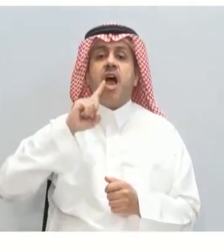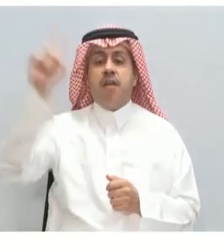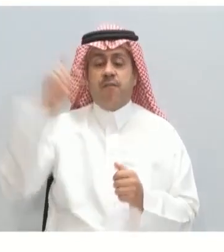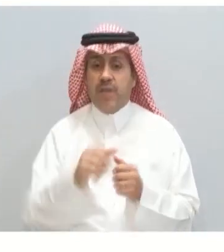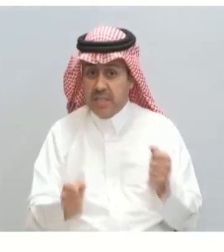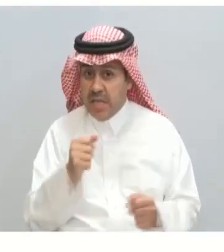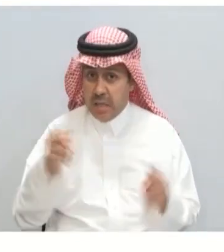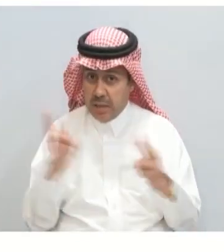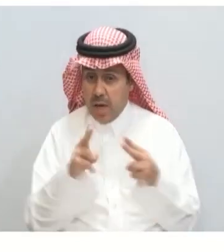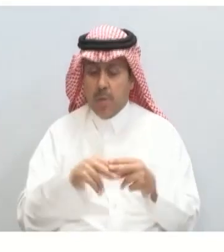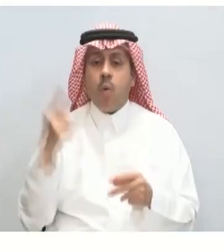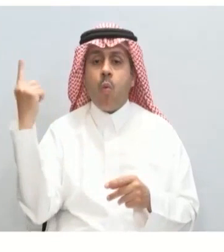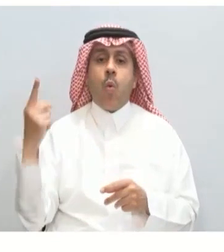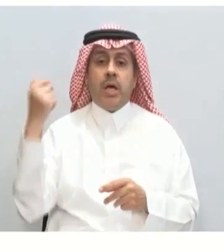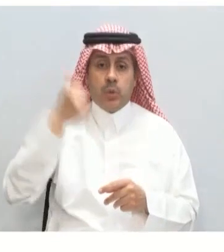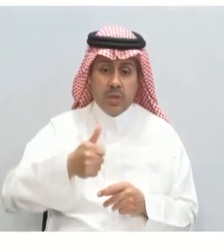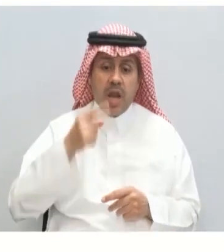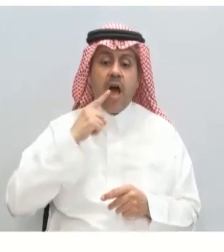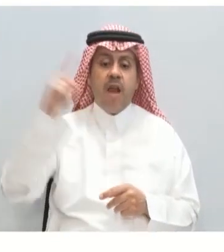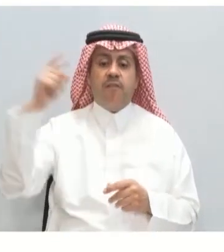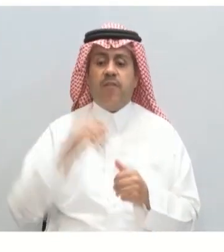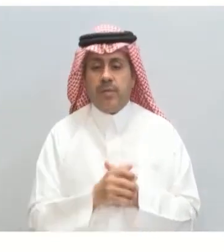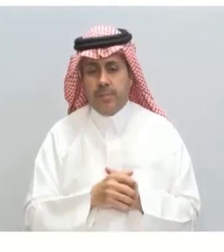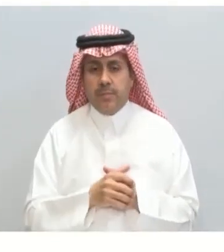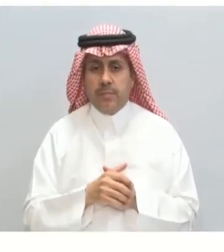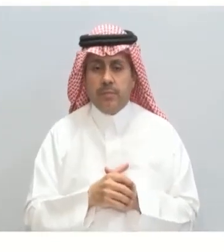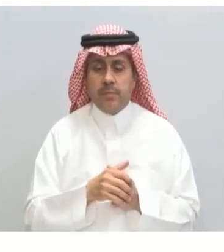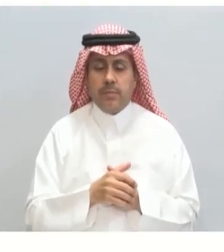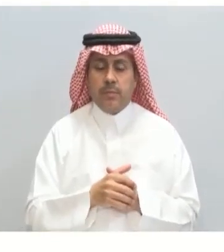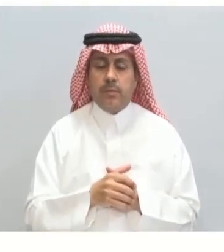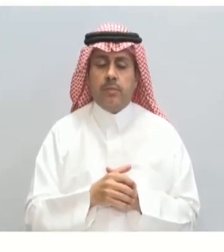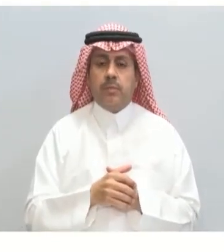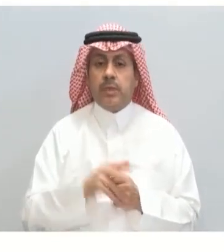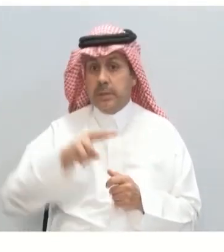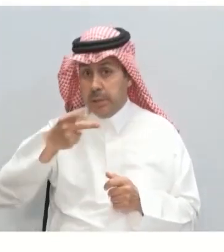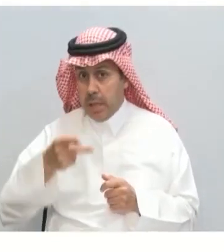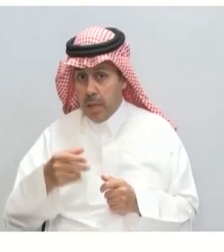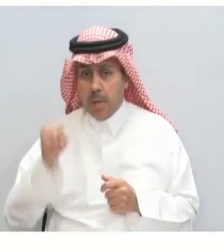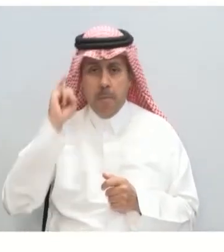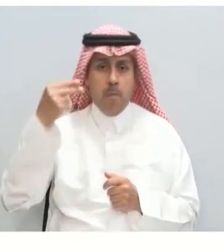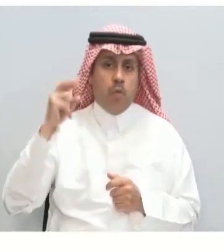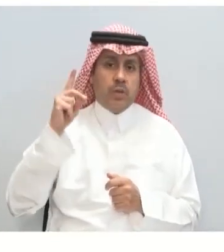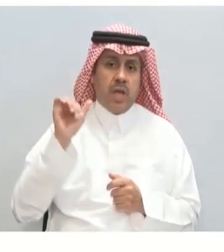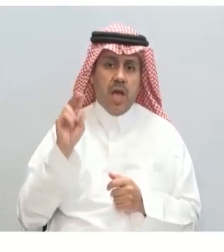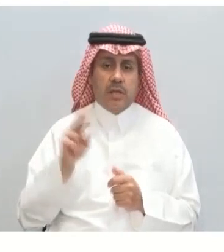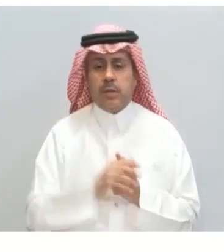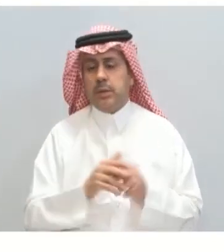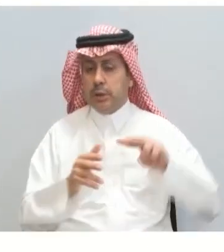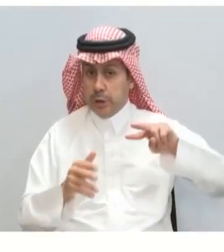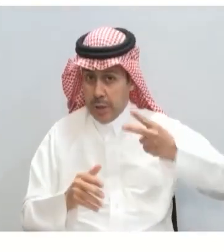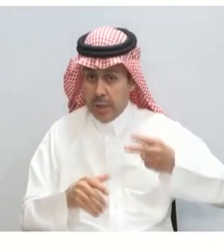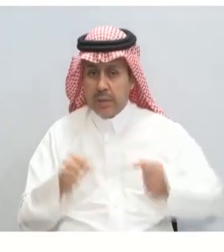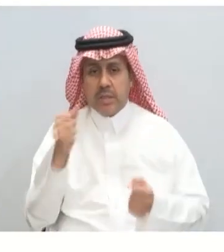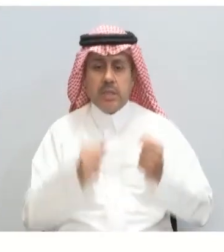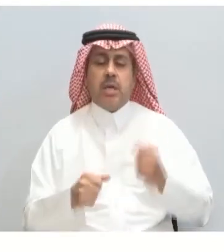61000 112 سياره ا تغيرت المعطيات تغيرت ايضا السيارات